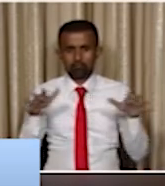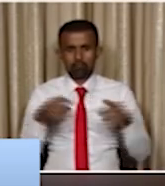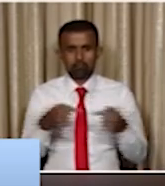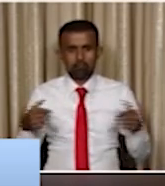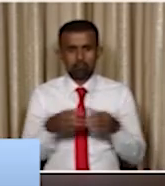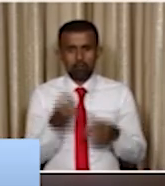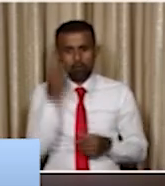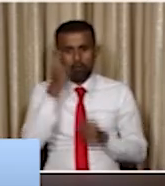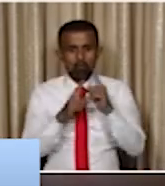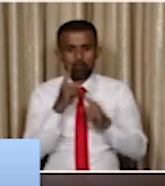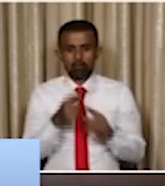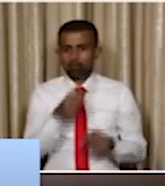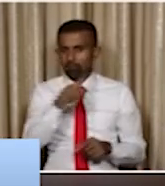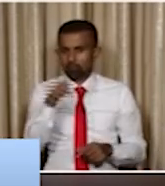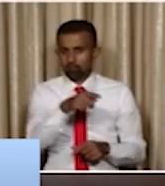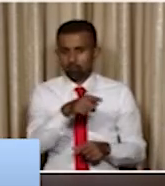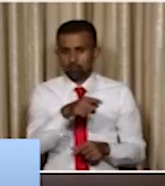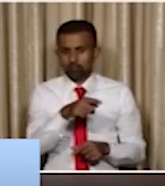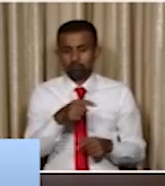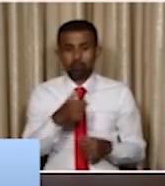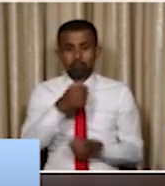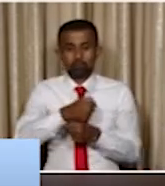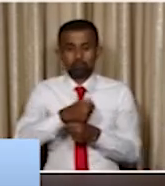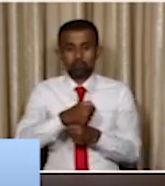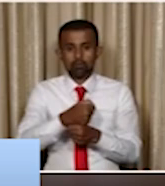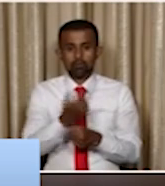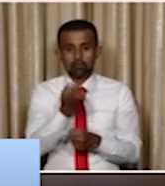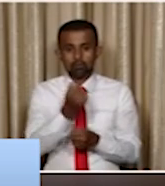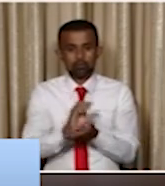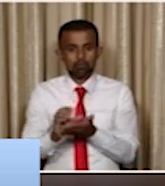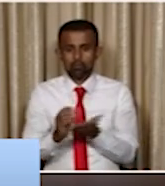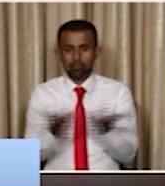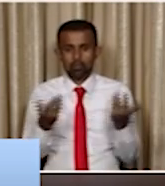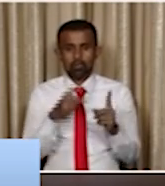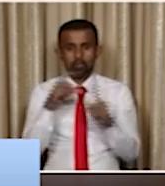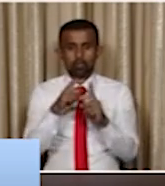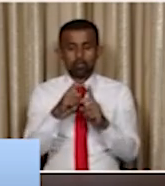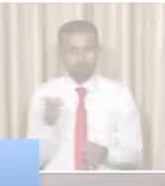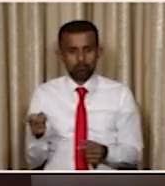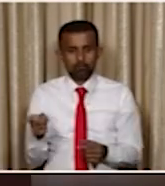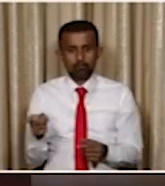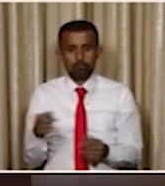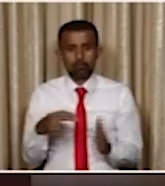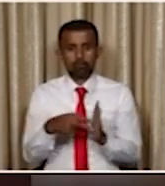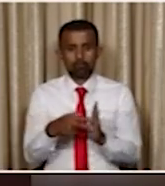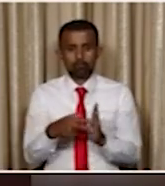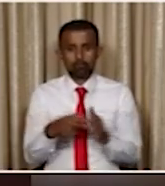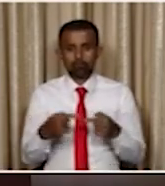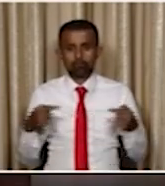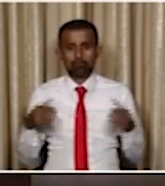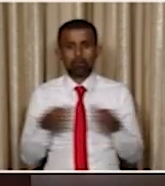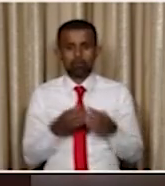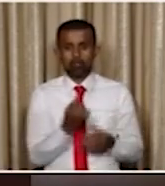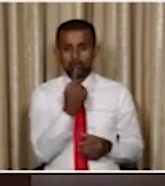ඒගොල්ලන්ගේ මතය කතා කරලා ටික වැරදි. මොකද විභාජ්‍යගත කියලා මුදලක් වෙන් කරේ නැහැ. දිස්ත්‍රික් සංවර්ධන විභාජ්‍යගත මොකද විපක්ෂයම තමයි